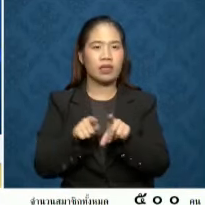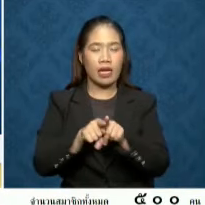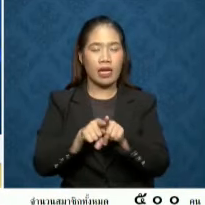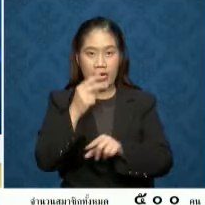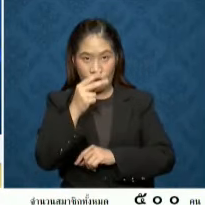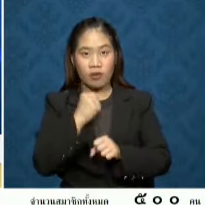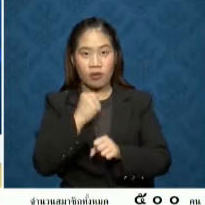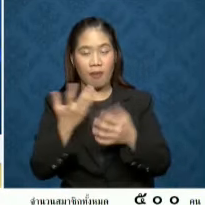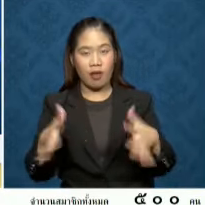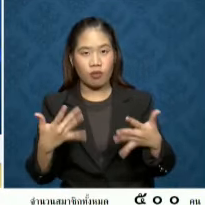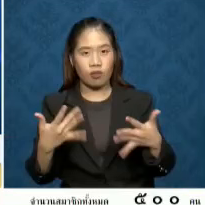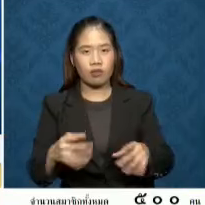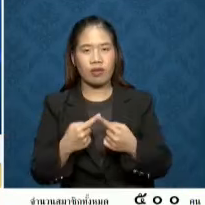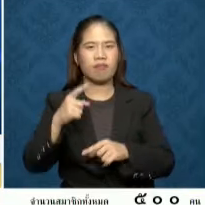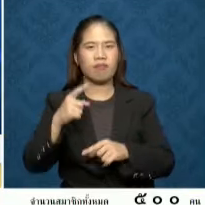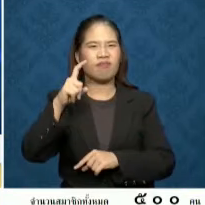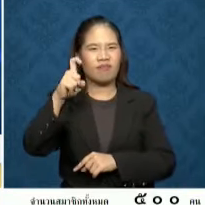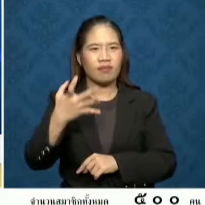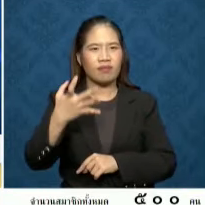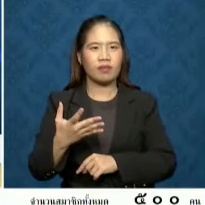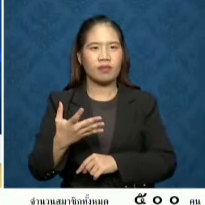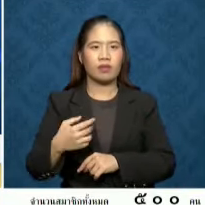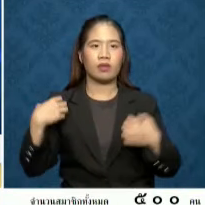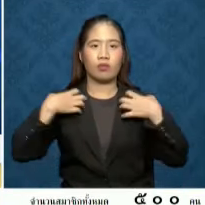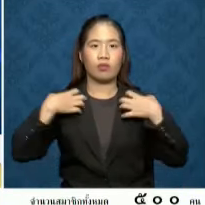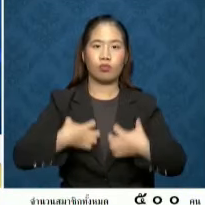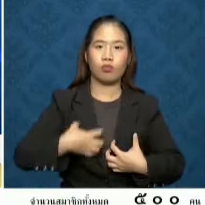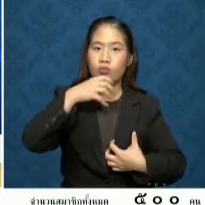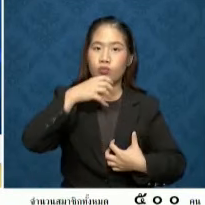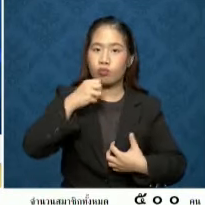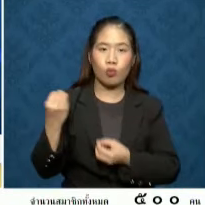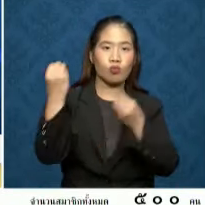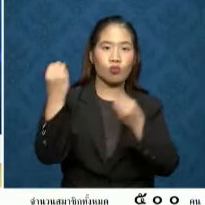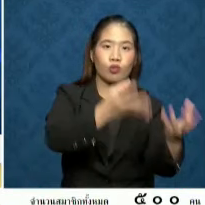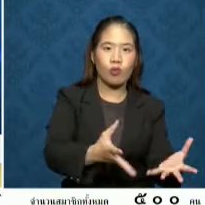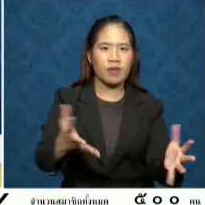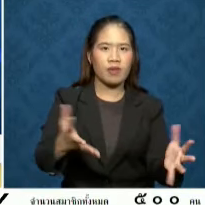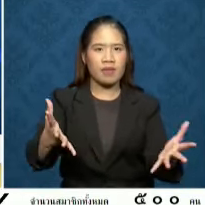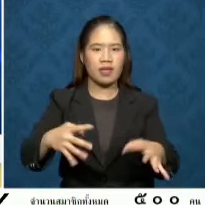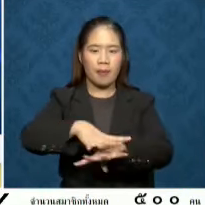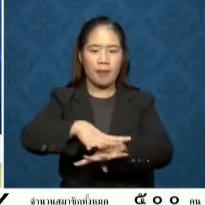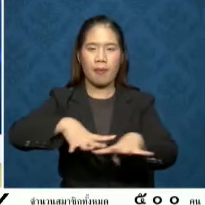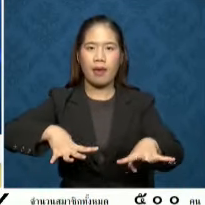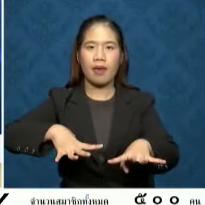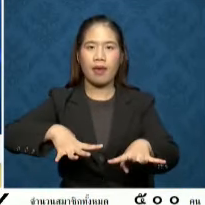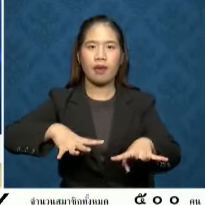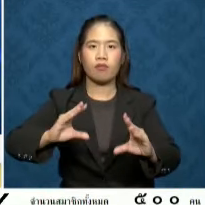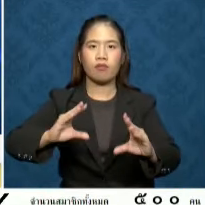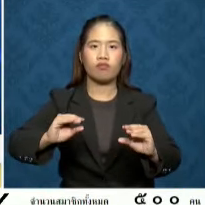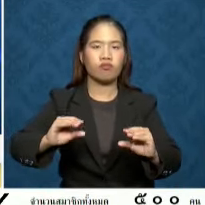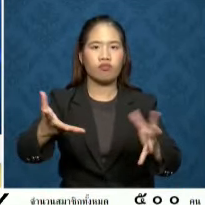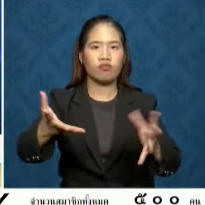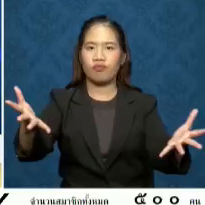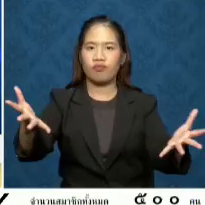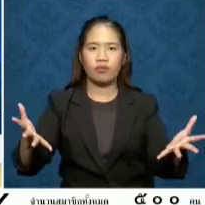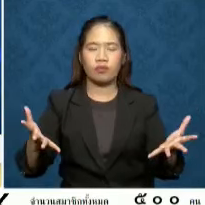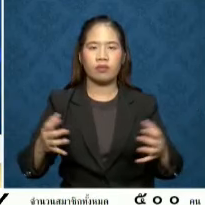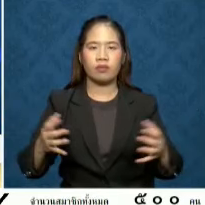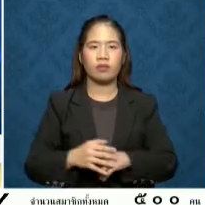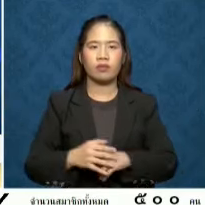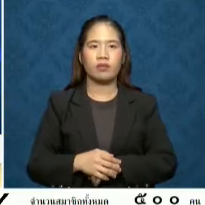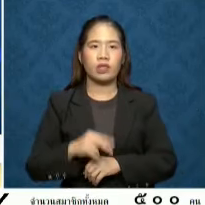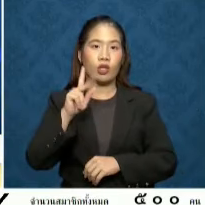ะแต่ทำไม่ได้ไม่มีการโยนชูชีพลงไปช่วยไม่มีการโยนแพยางลงไปช่วยแต่อย่างใดท่านประธานครับข้อเท็